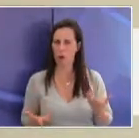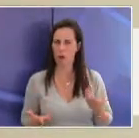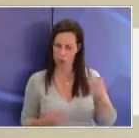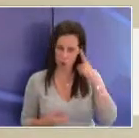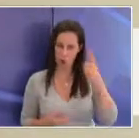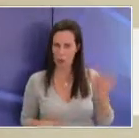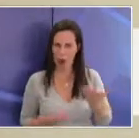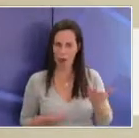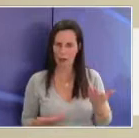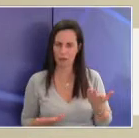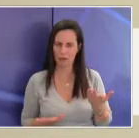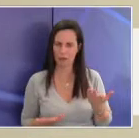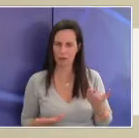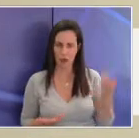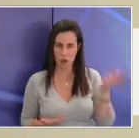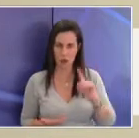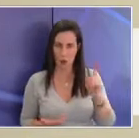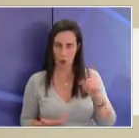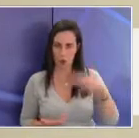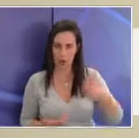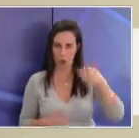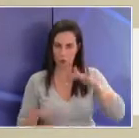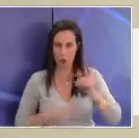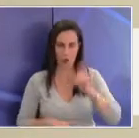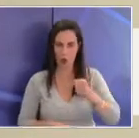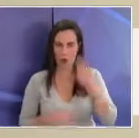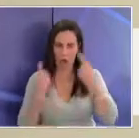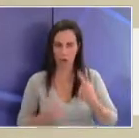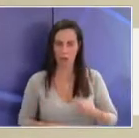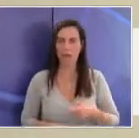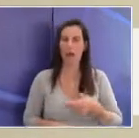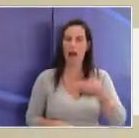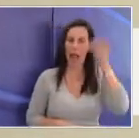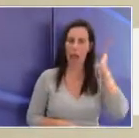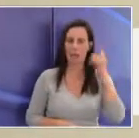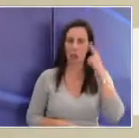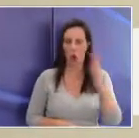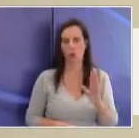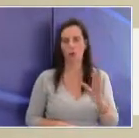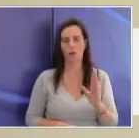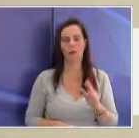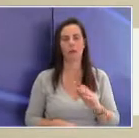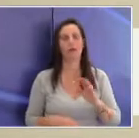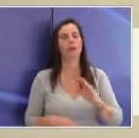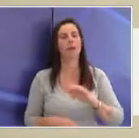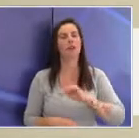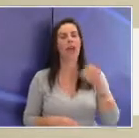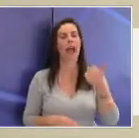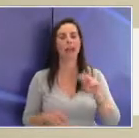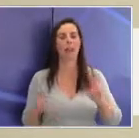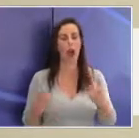יודע שהוא לא הולך להיות ראש ממשלה והוא לא צריך אותם? יאיר לפיד יודע שהדרך הכי